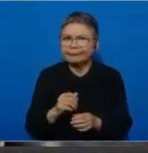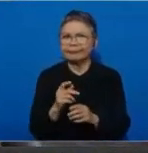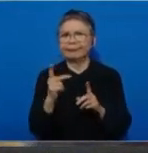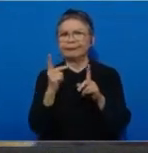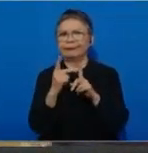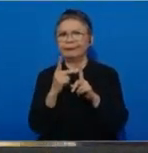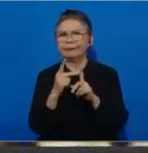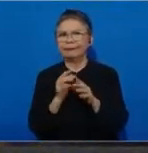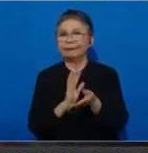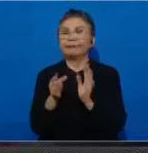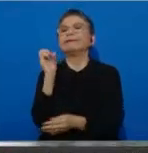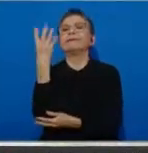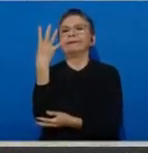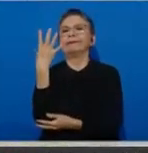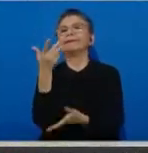Solo